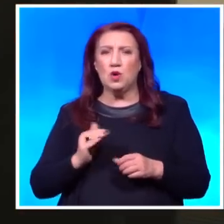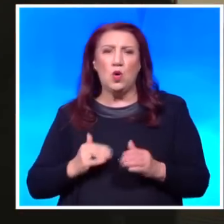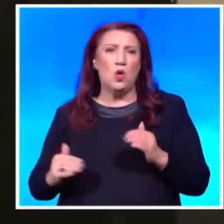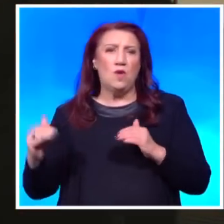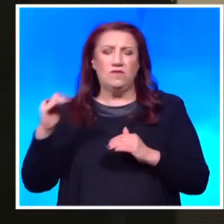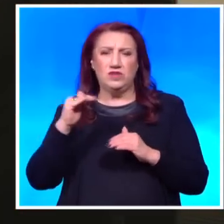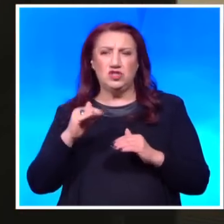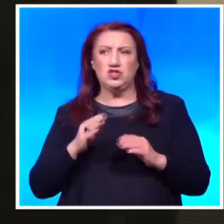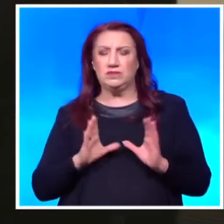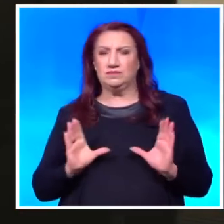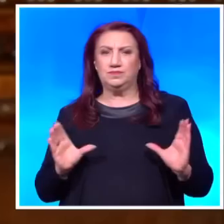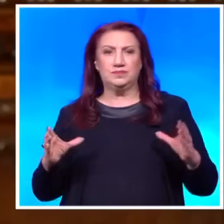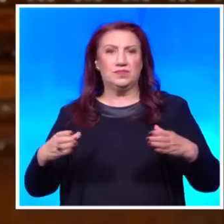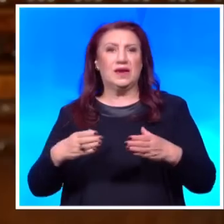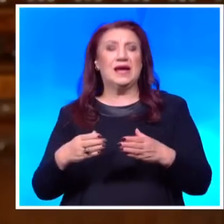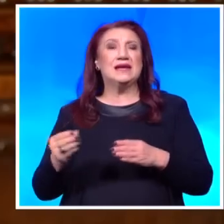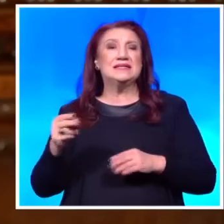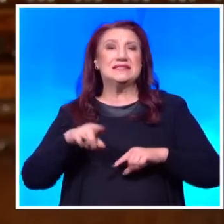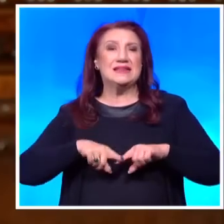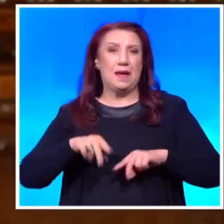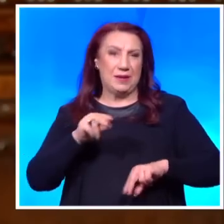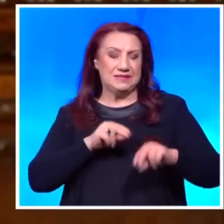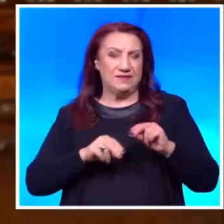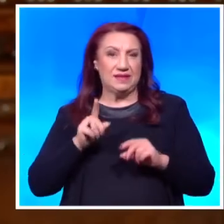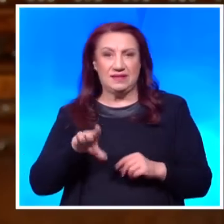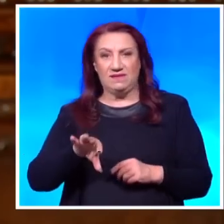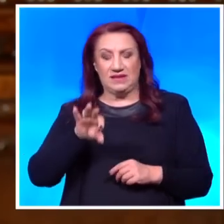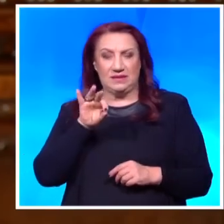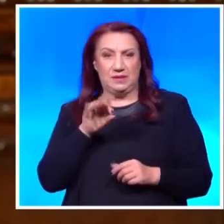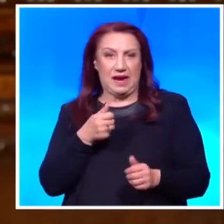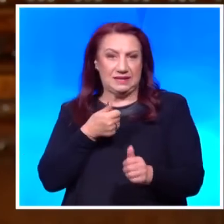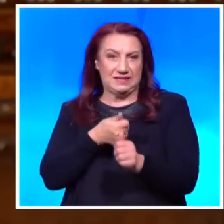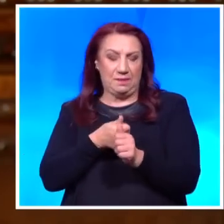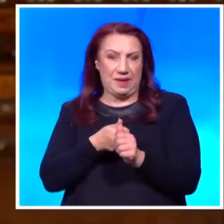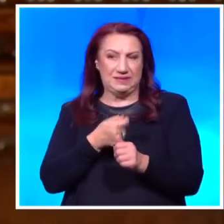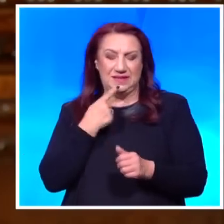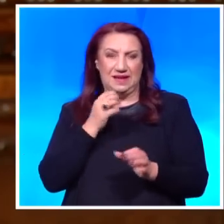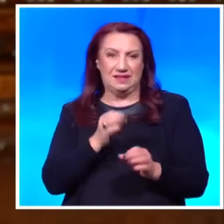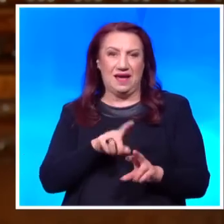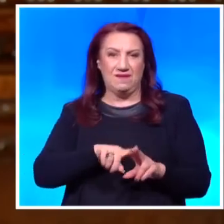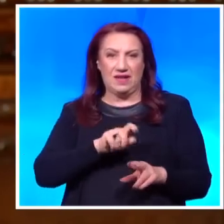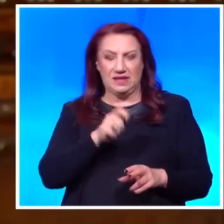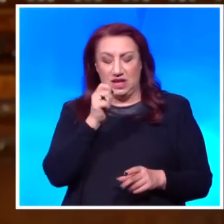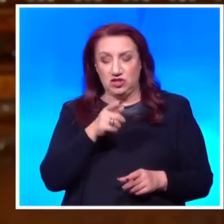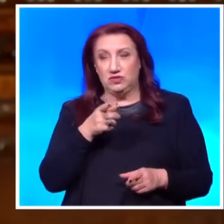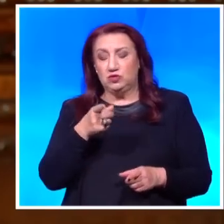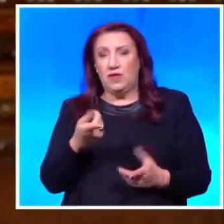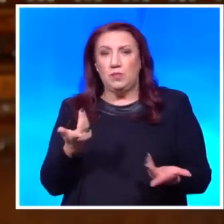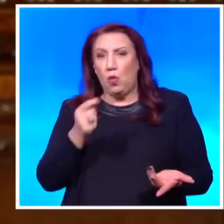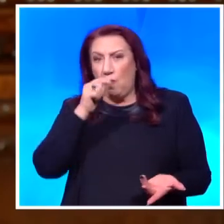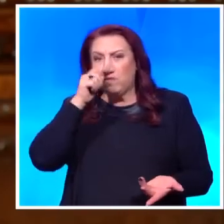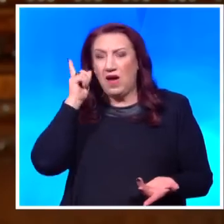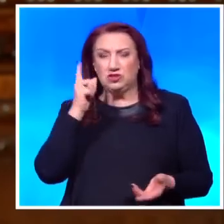е лишено от аргументи. Аз считам, че предвид високата длъжност, за която е избран, именно изпълняваш функциите на главен